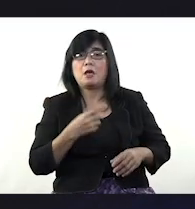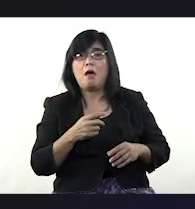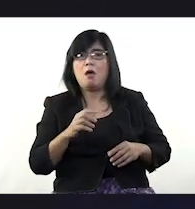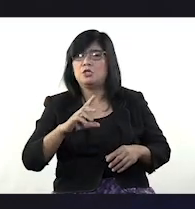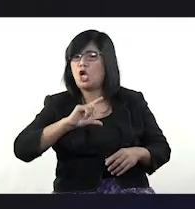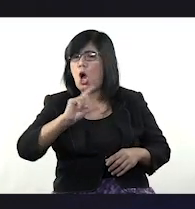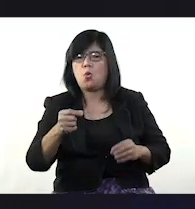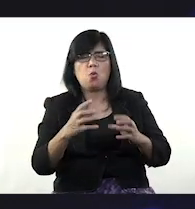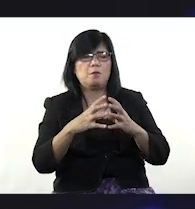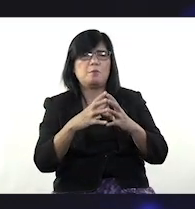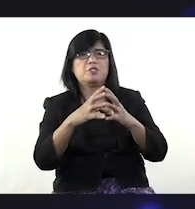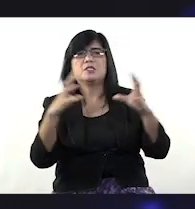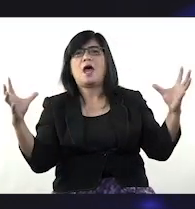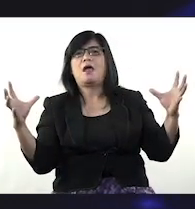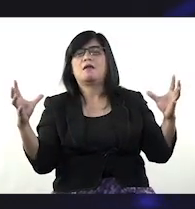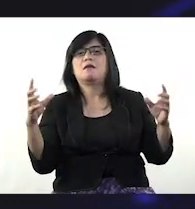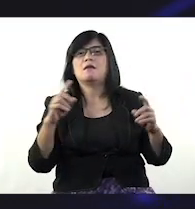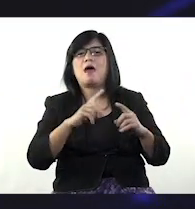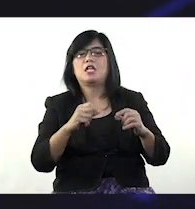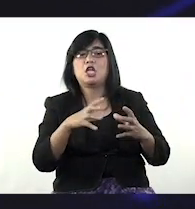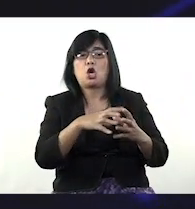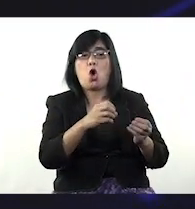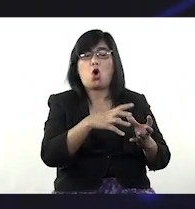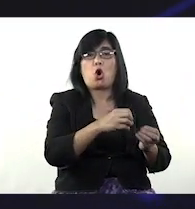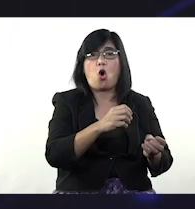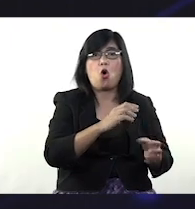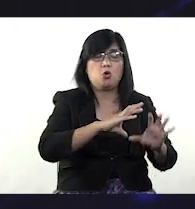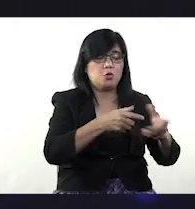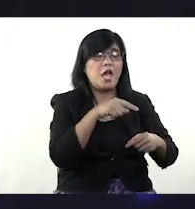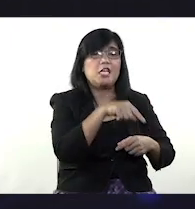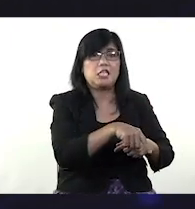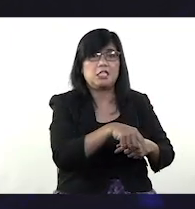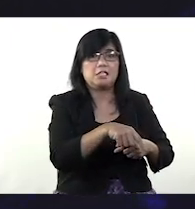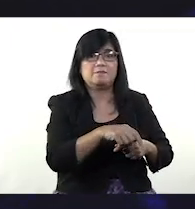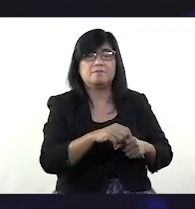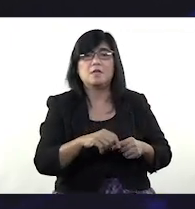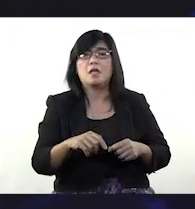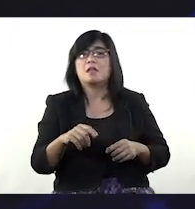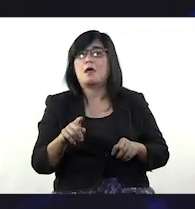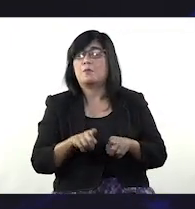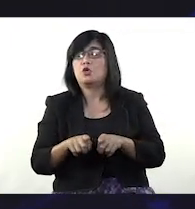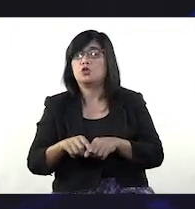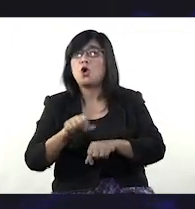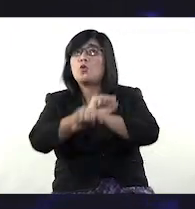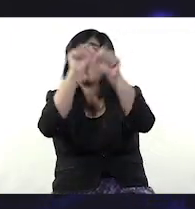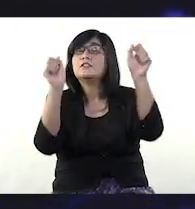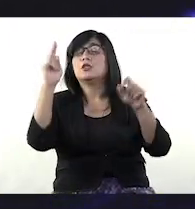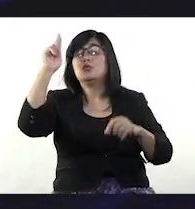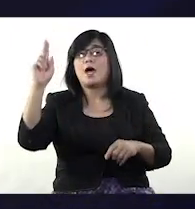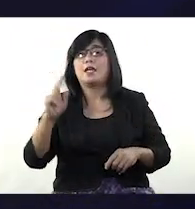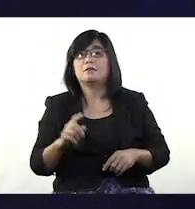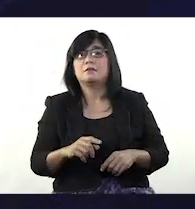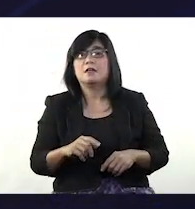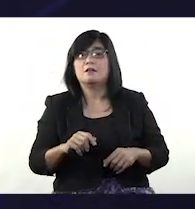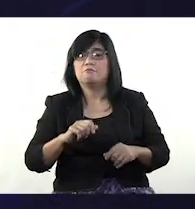ini makanya ayat ini bilang apa menurut kuasa-nya dapat menaklukkan sudah suatu pada diri artinya Jika Engkau percaya